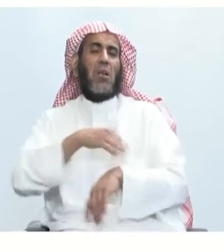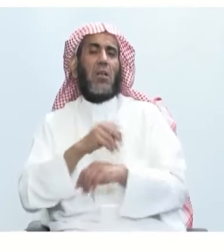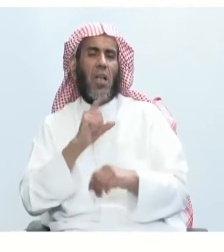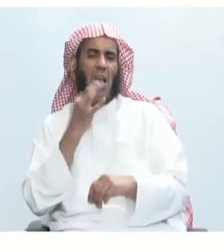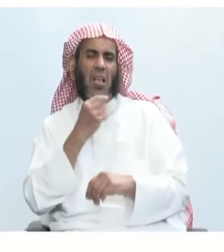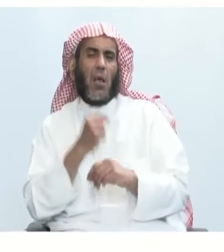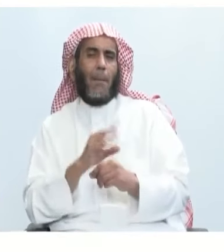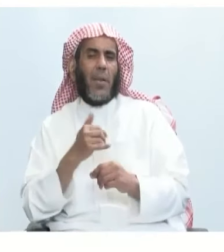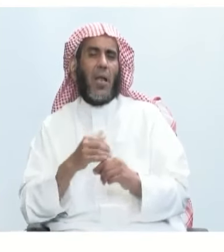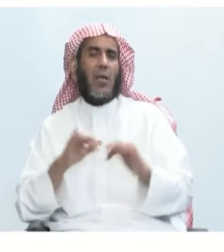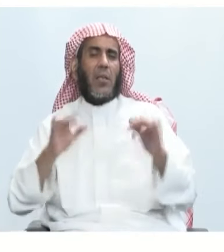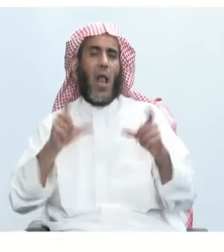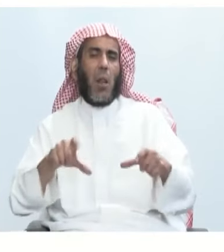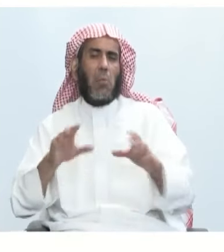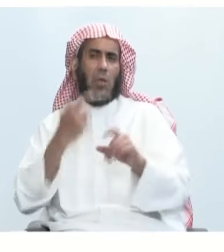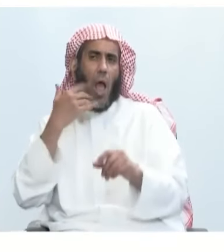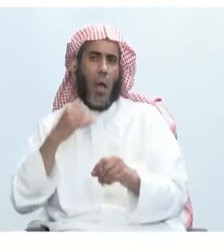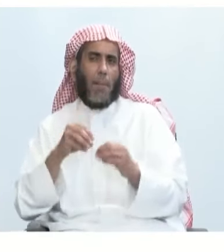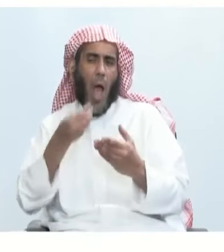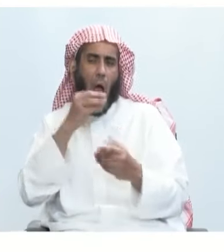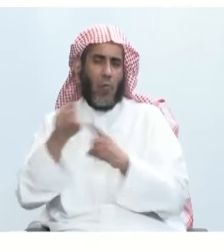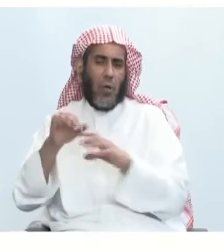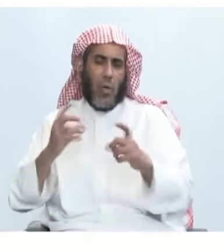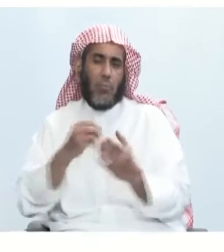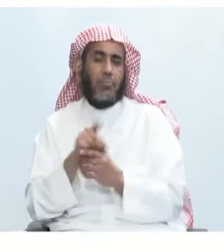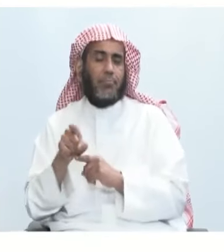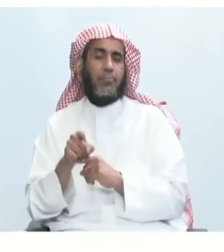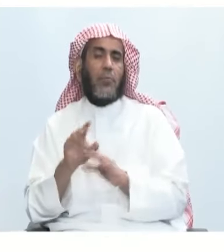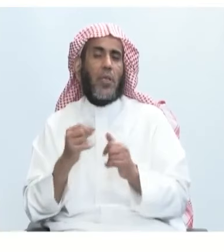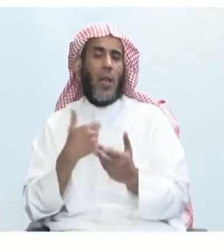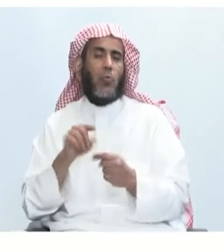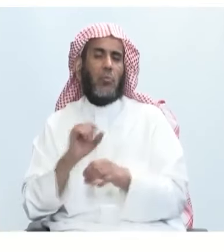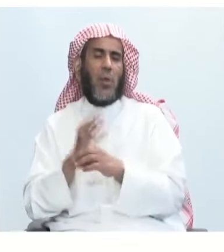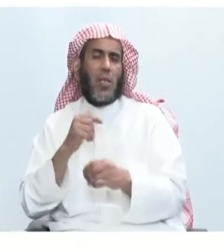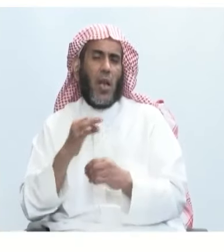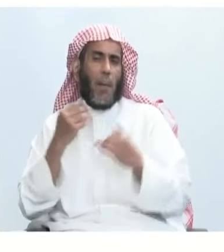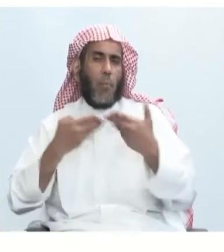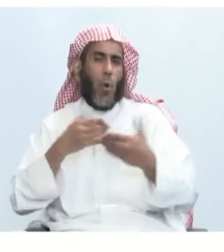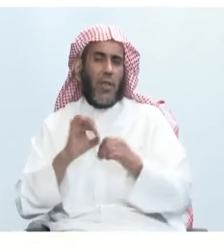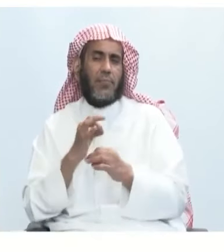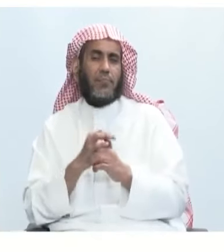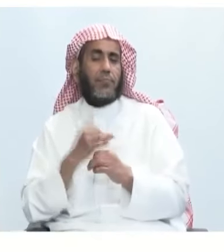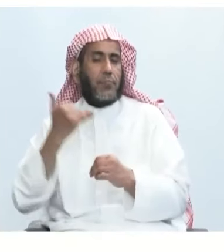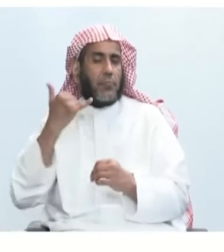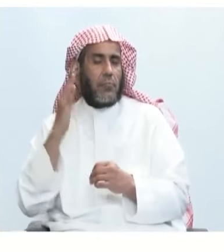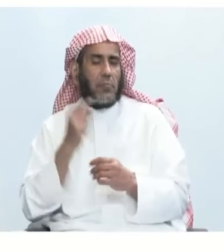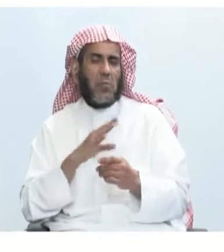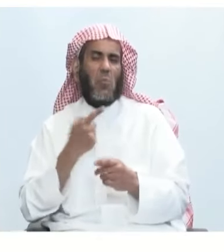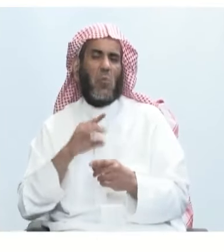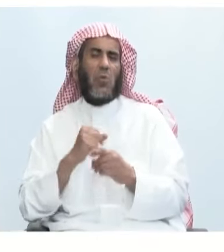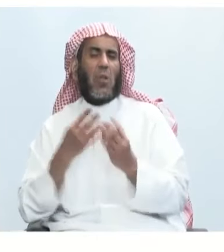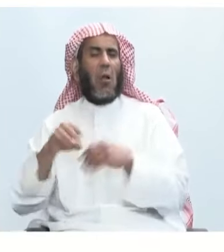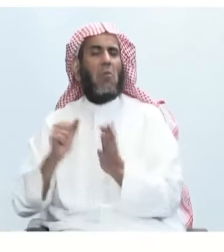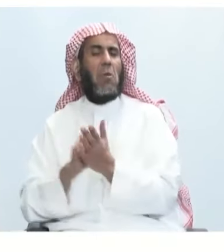يتحدث من احد المطاعم التي اجلس انا فيها ايضا هنا طلبت من زميلي اجراء محادثه من هاتفه فاعتذر بحجه انه